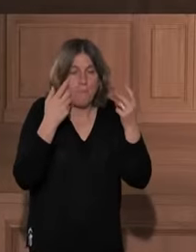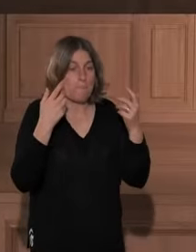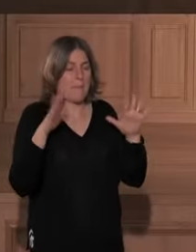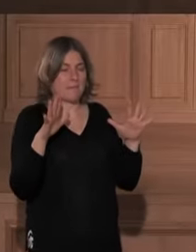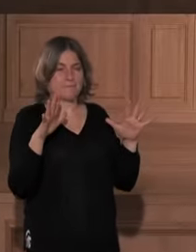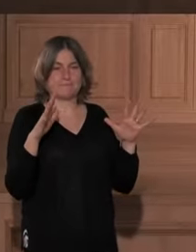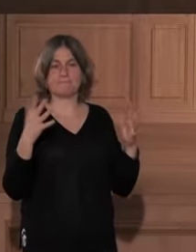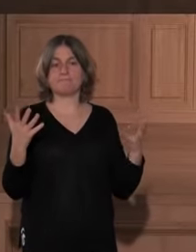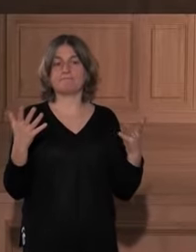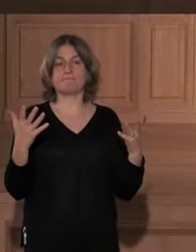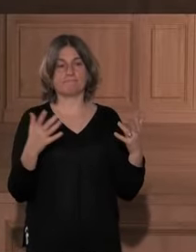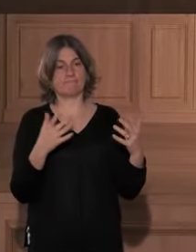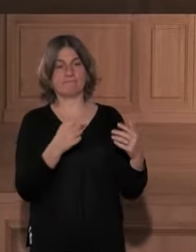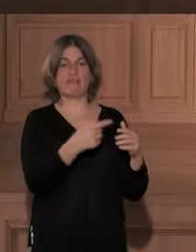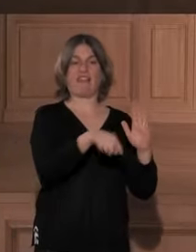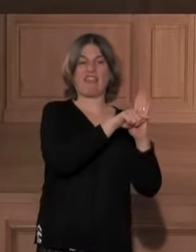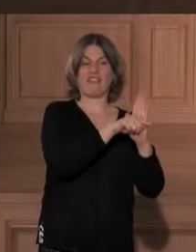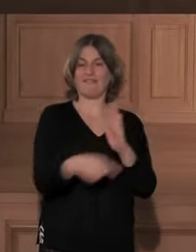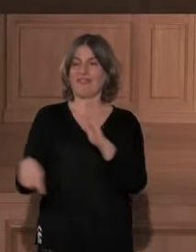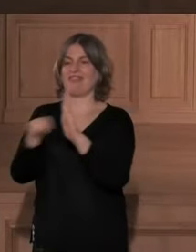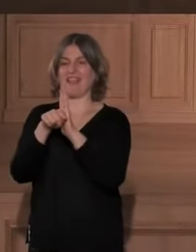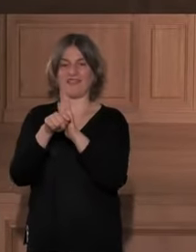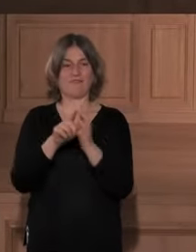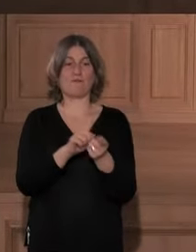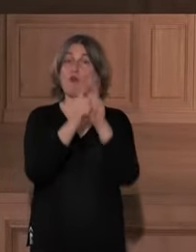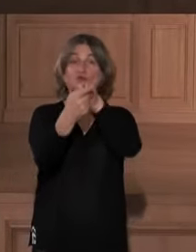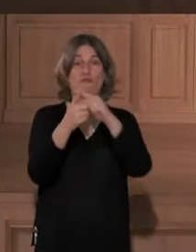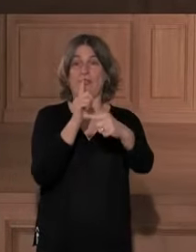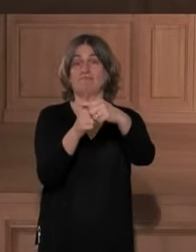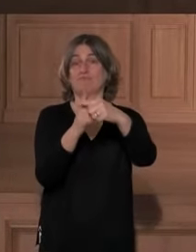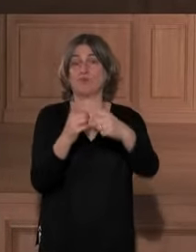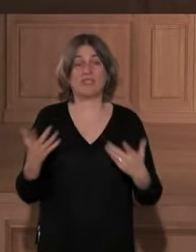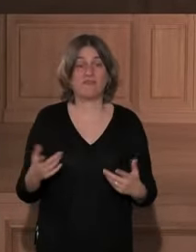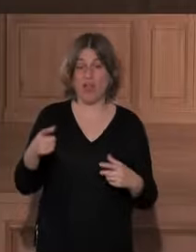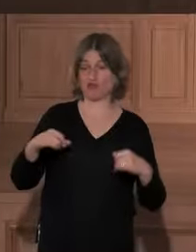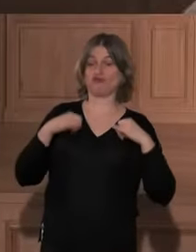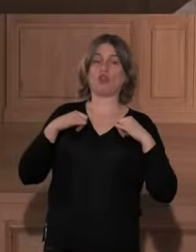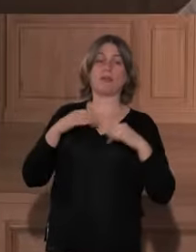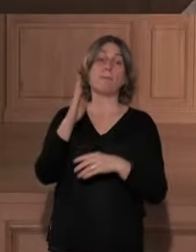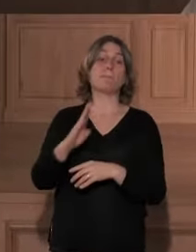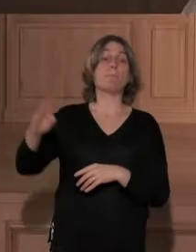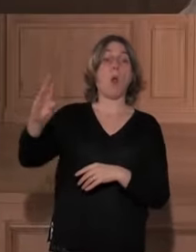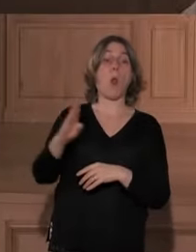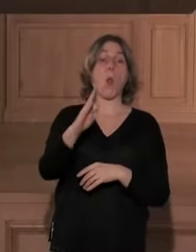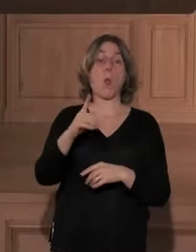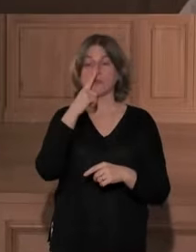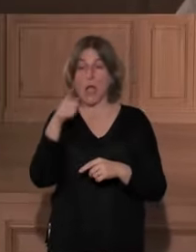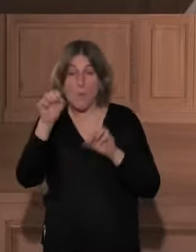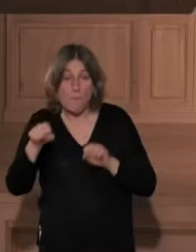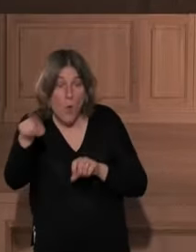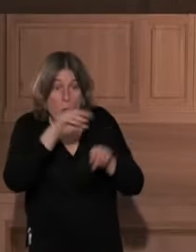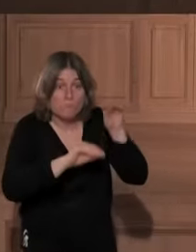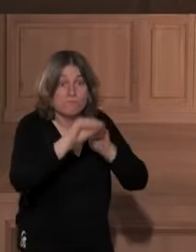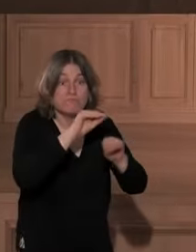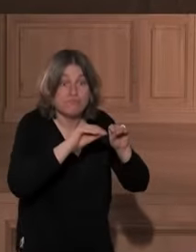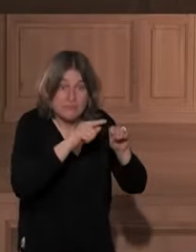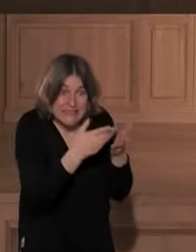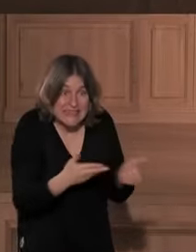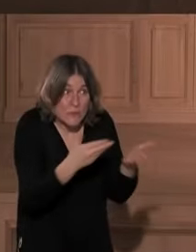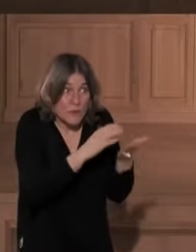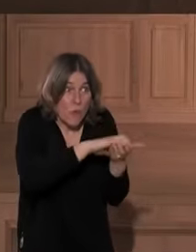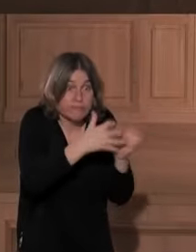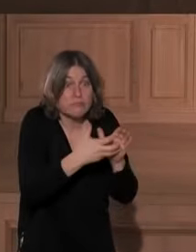mathématique, c'est que deux forces négatives font une force positive. A priori, des jeunes de banlieue ne sont pas censés s'occuper d'autistes cas complexes.